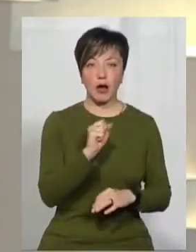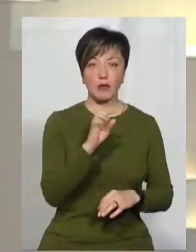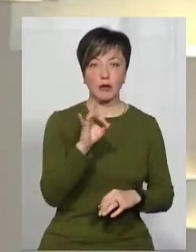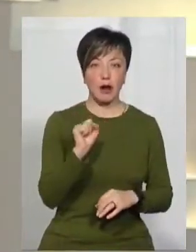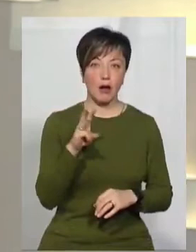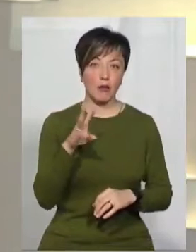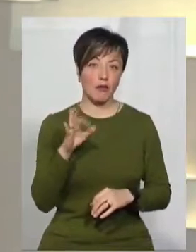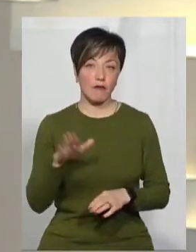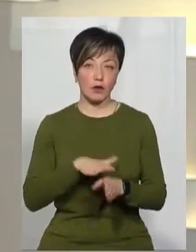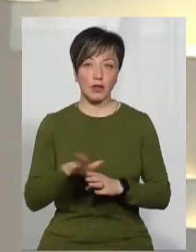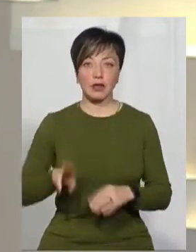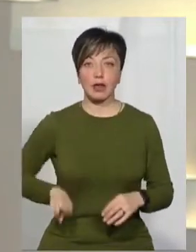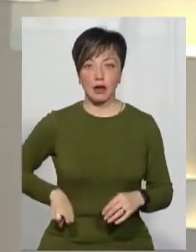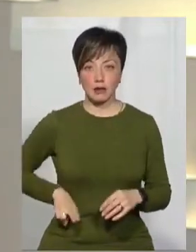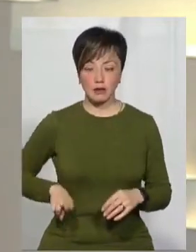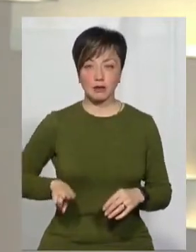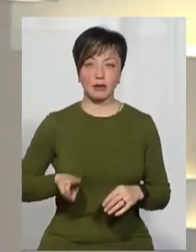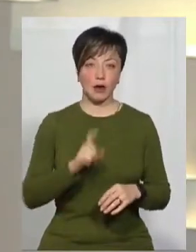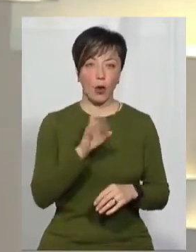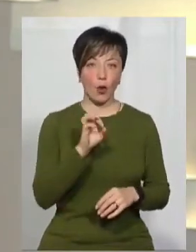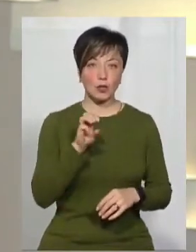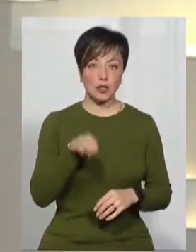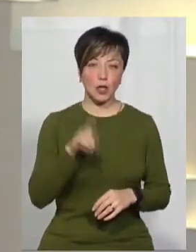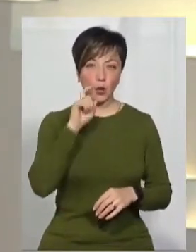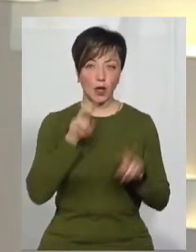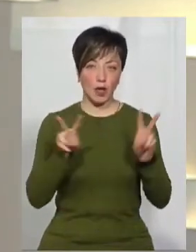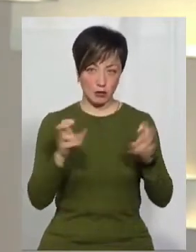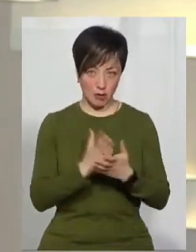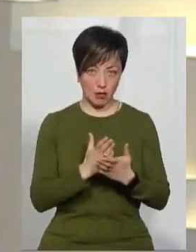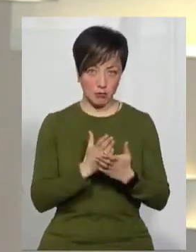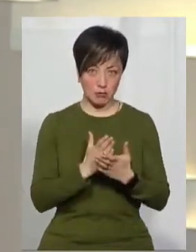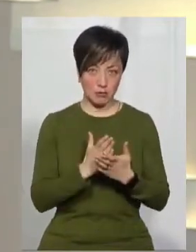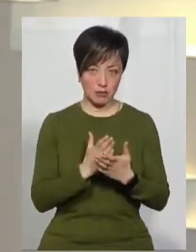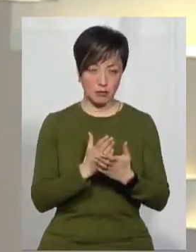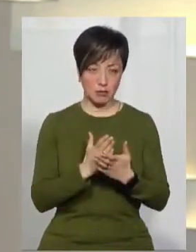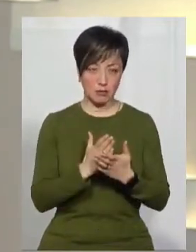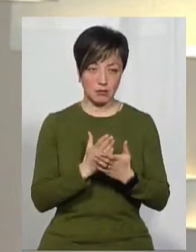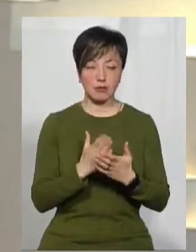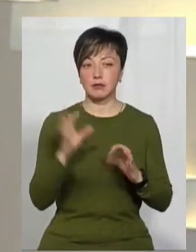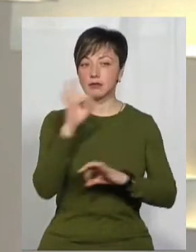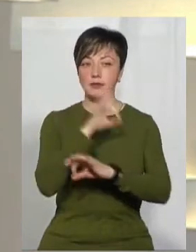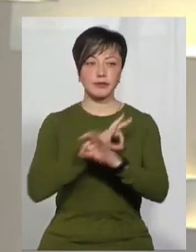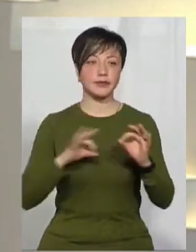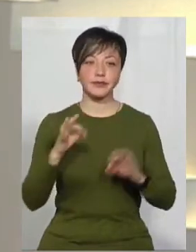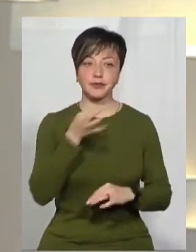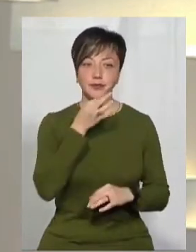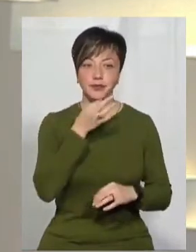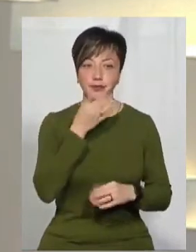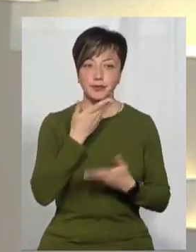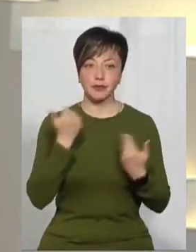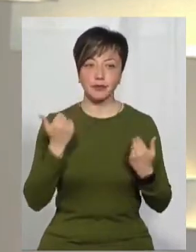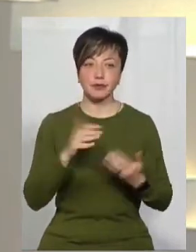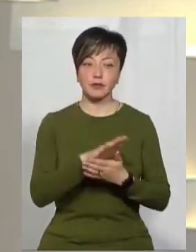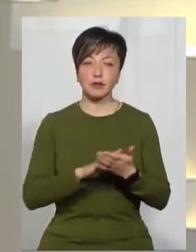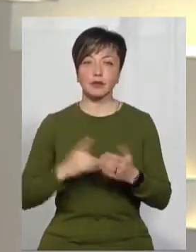Абрамова, виконавчого директора Coast Ukraine. Чи маємо вже на зв'язку? Не маємо.